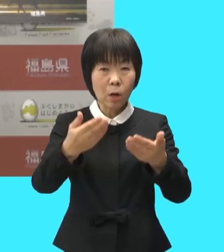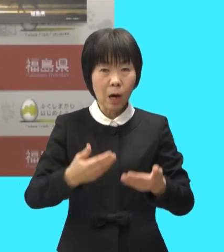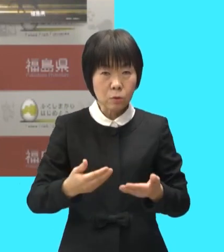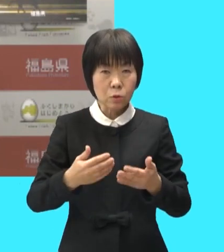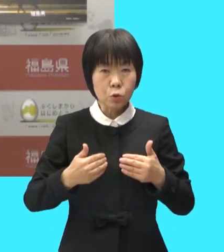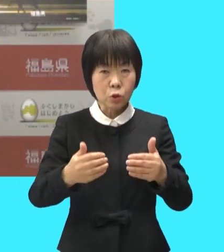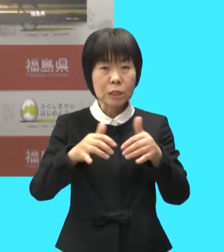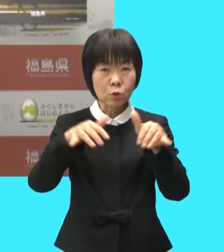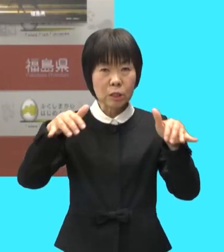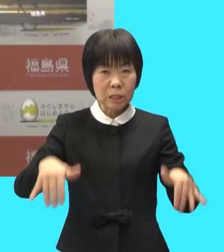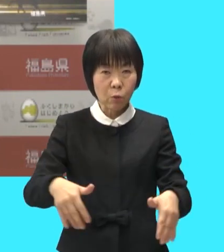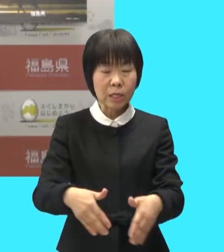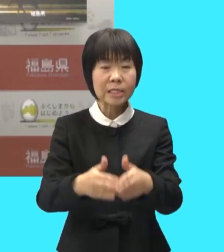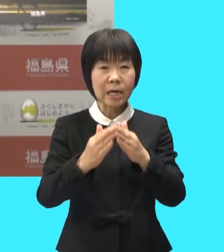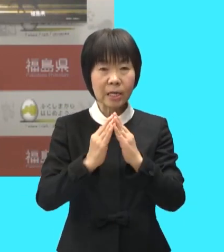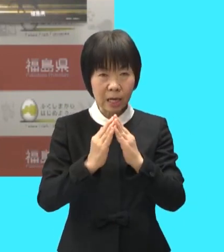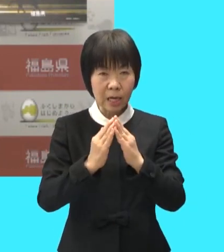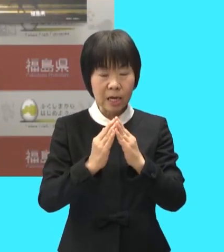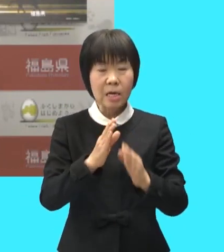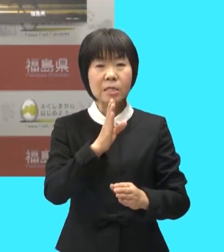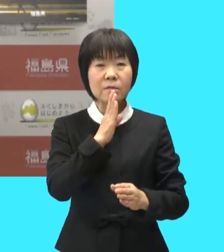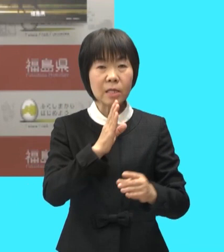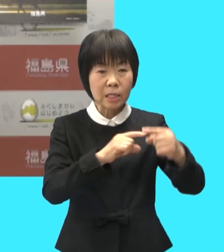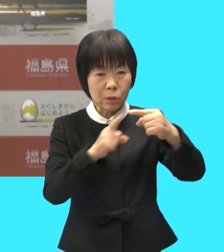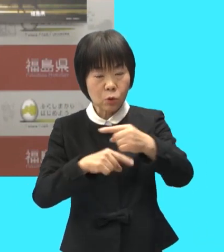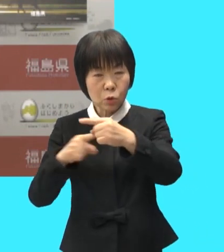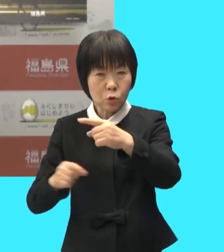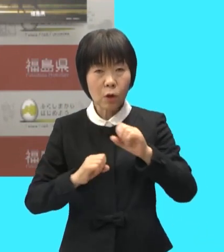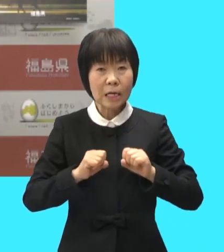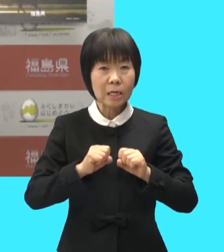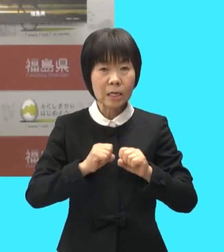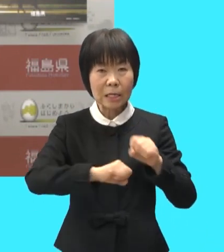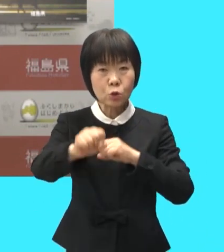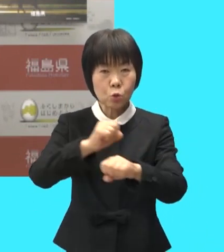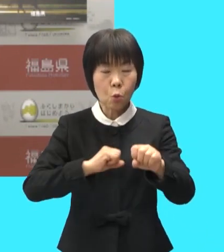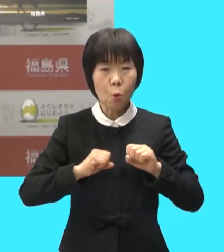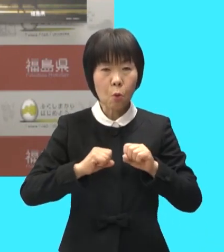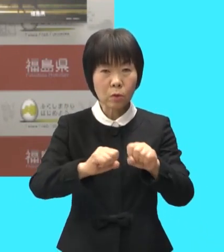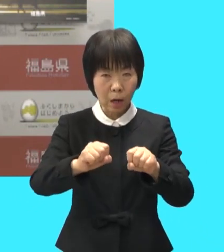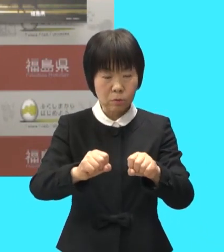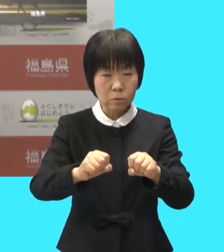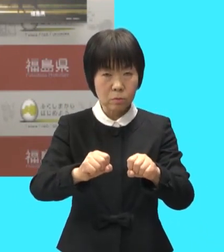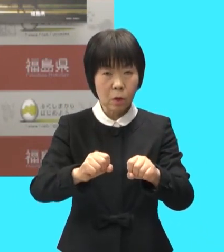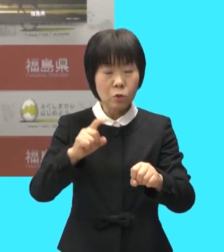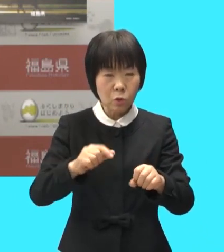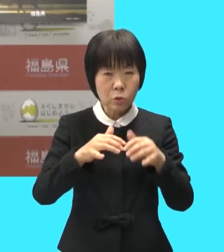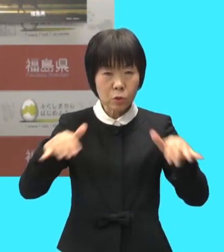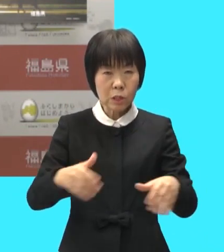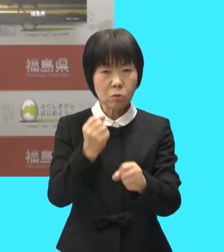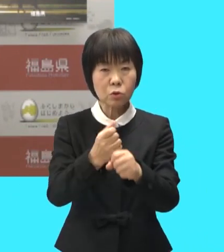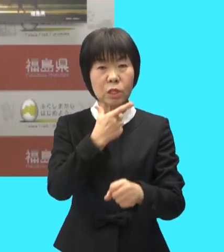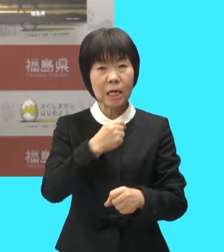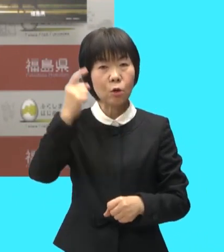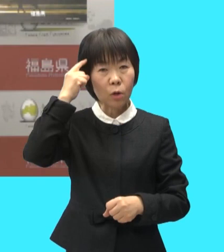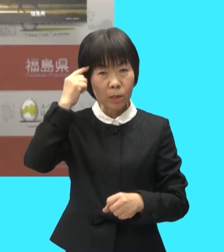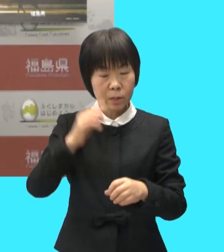作って実際に一つ一つの活動を行える、そういう組織をぜひ作っていきたいと思います。や